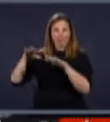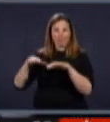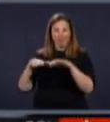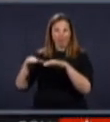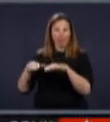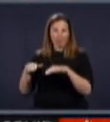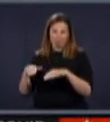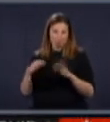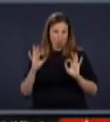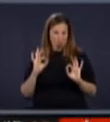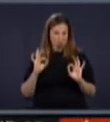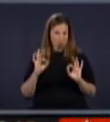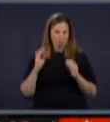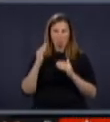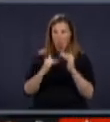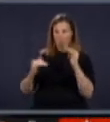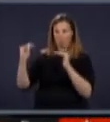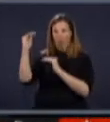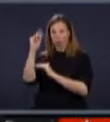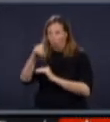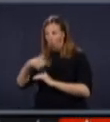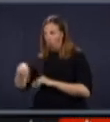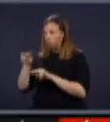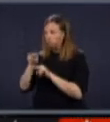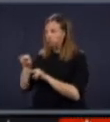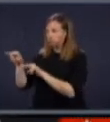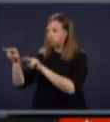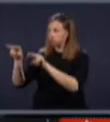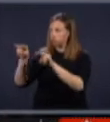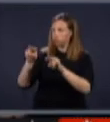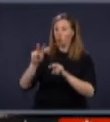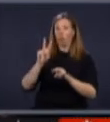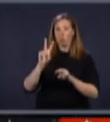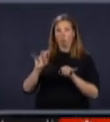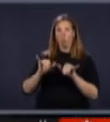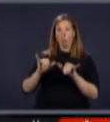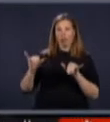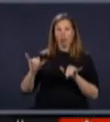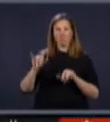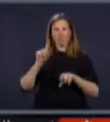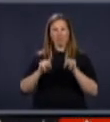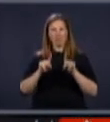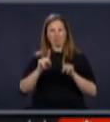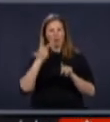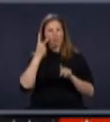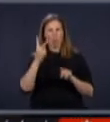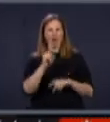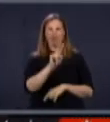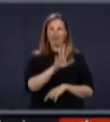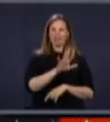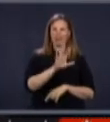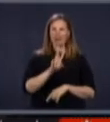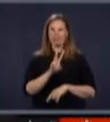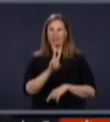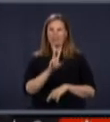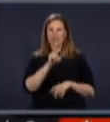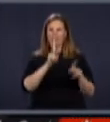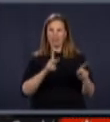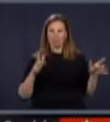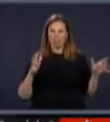la plupart se tenaient à 2 mètres. Mais il y avait des groupes de 5-6, certains là, qui étaient à moins